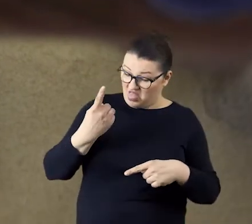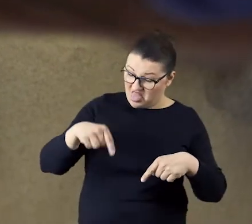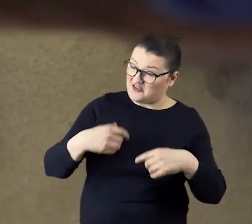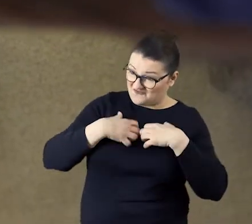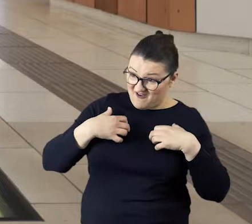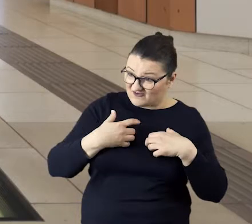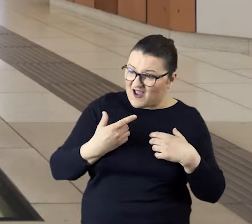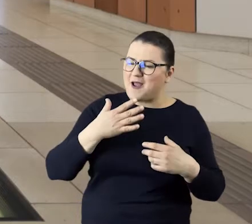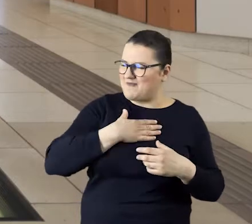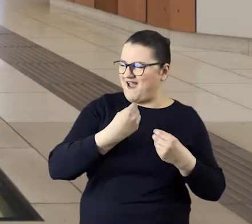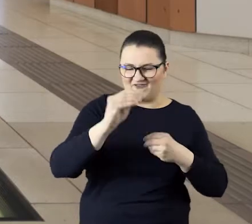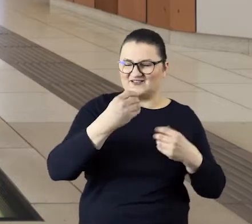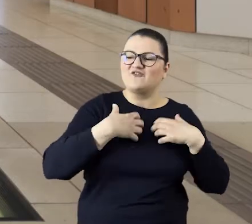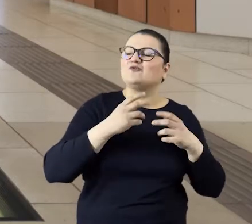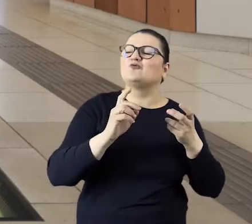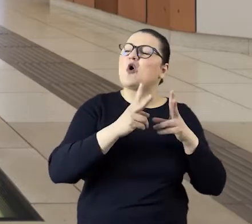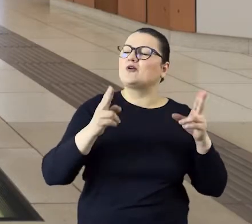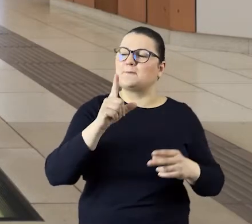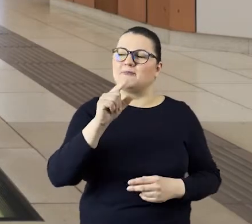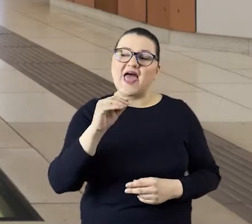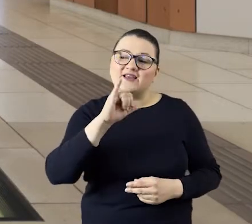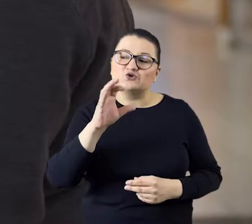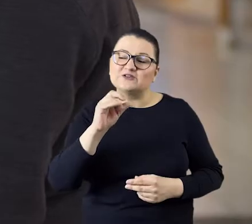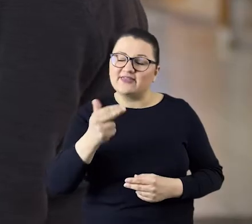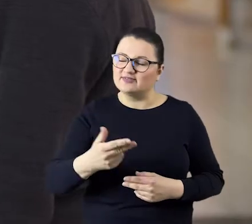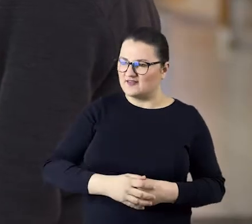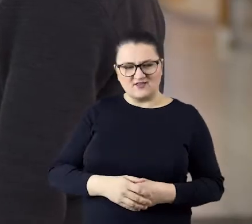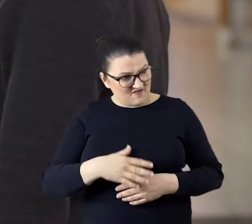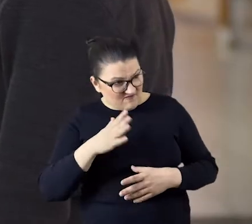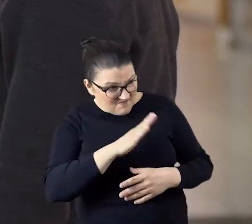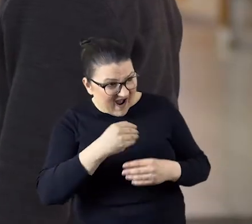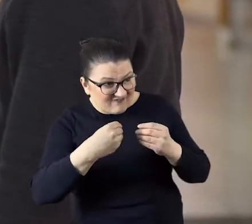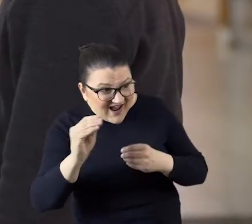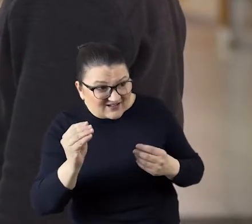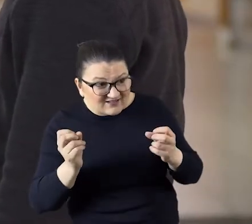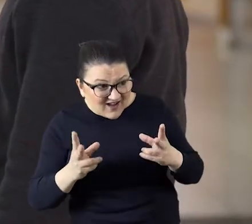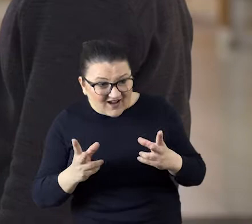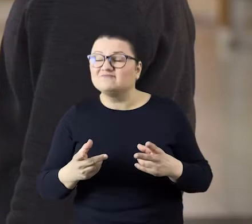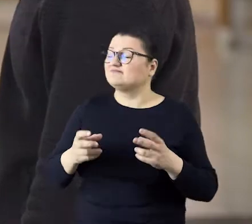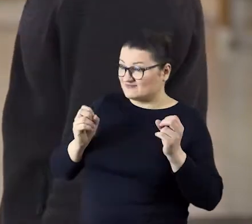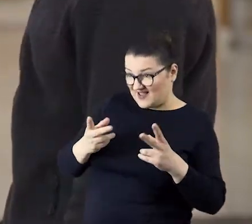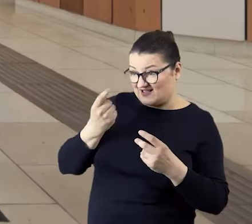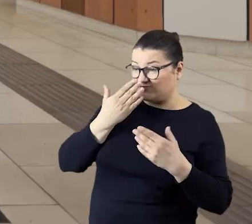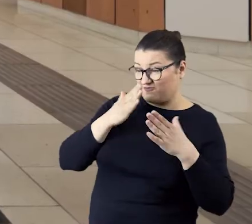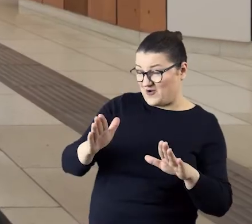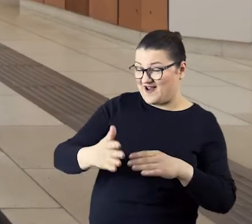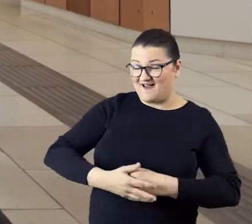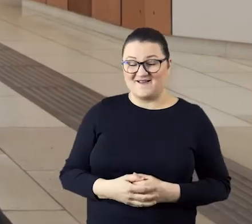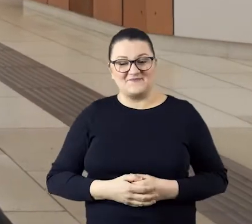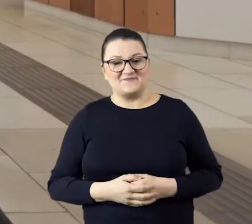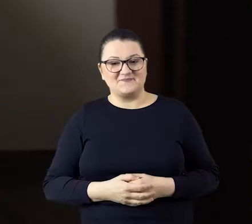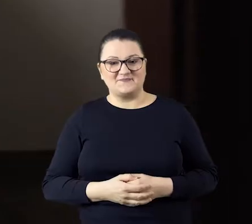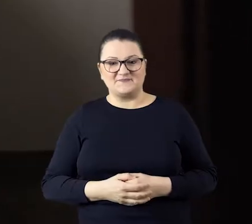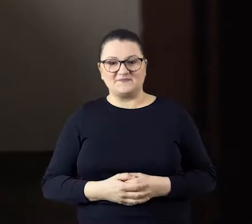To tylko jeden z niewielu okazów w naszym pleistoceńskim zoo. To mówi pan, że macie tego więcej? Tak. Zaraz pan